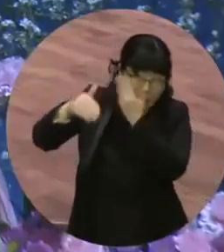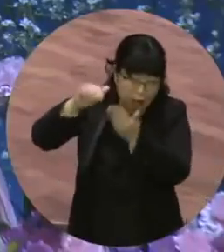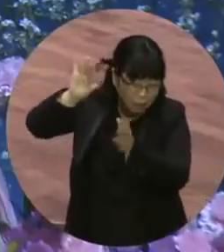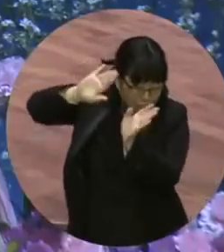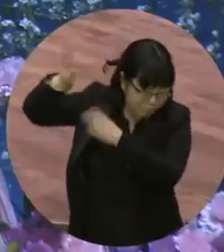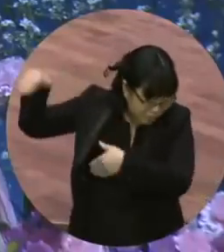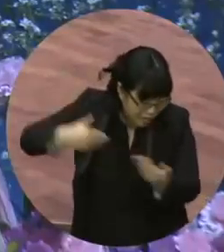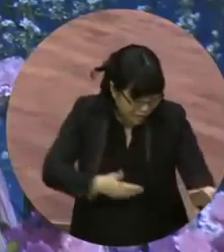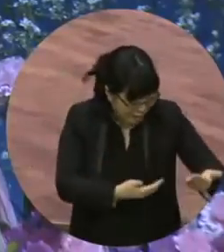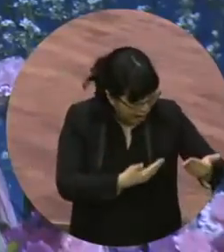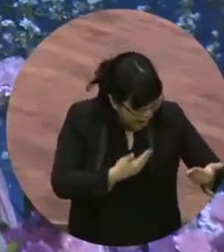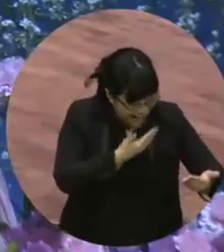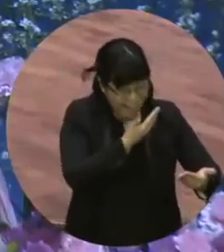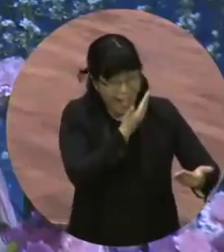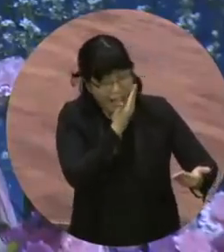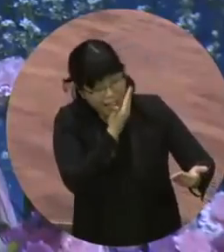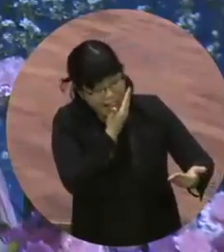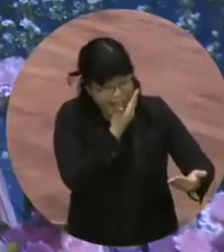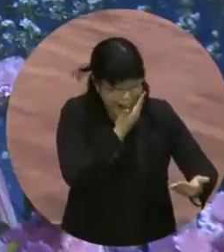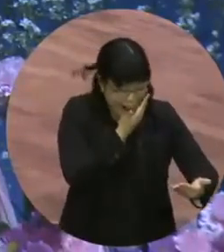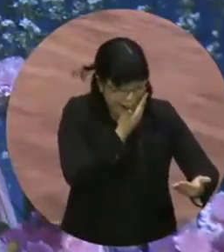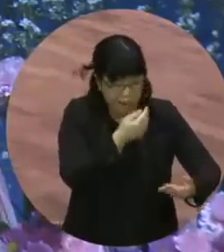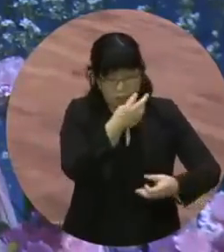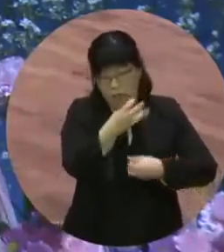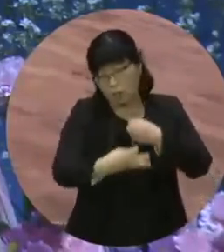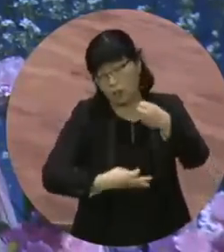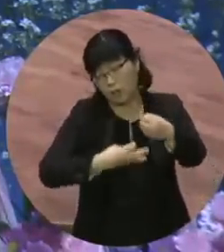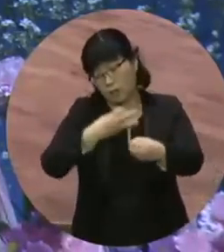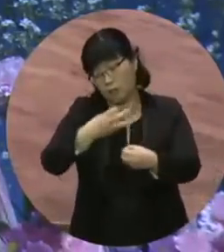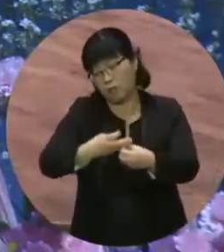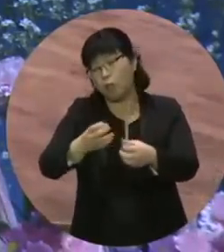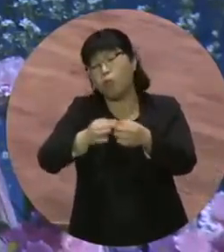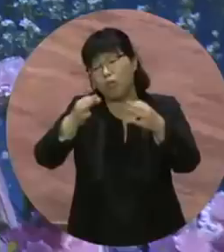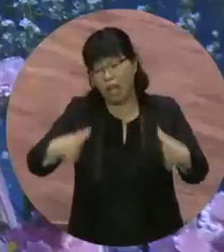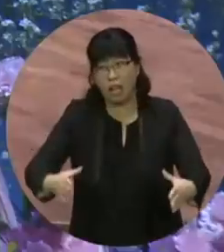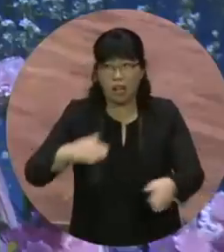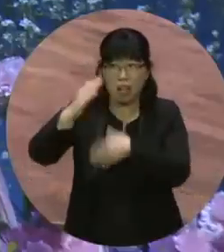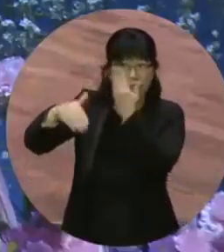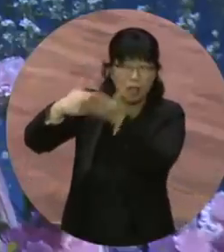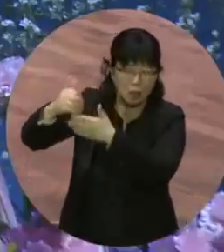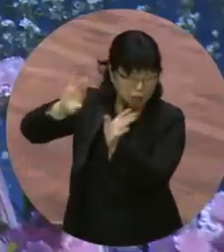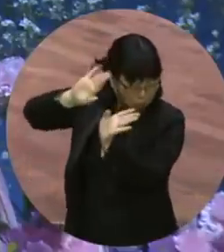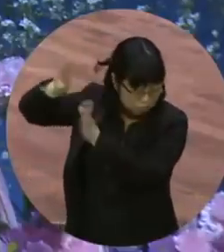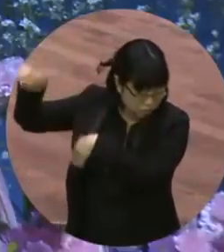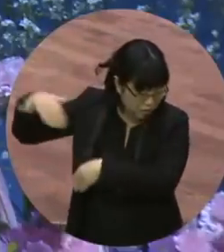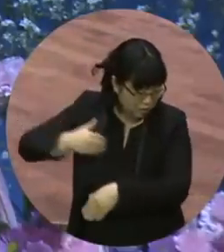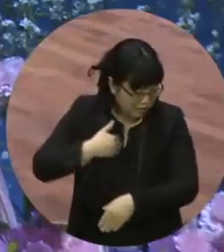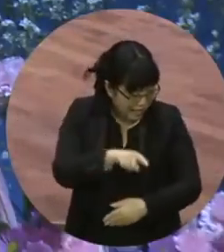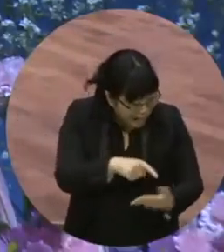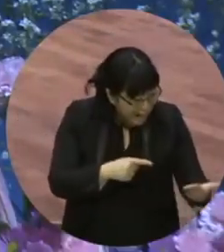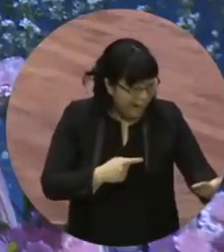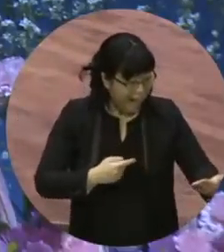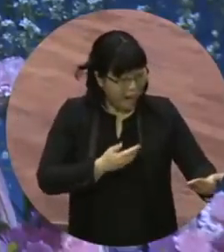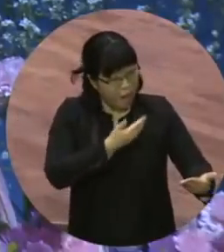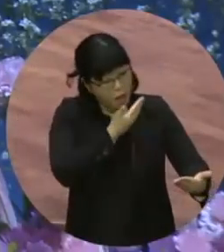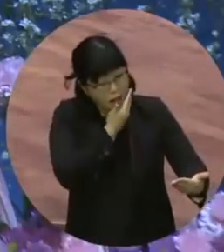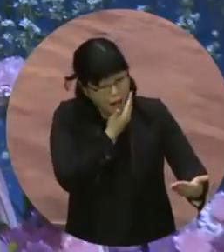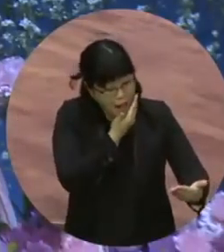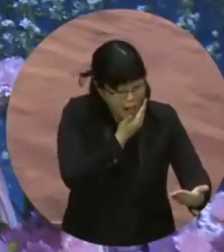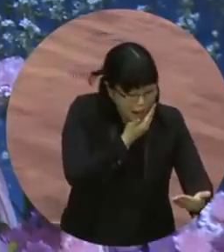하나님 찾지도 않았어. 하나님 관심도 없어서, 하나님 안중에도 없어서, 너무